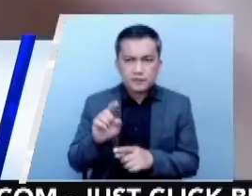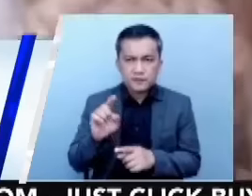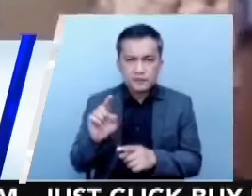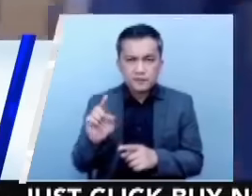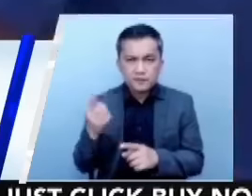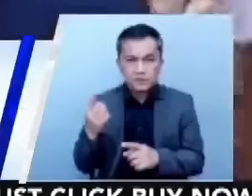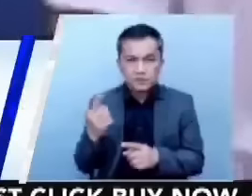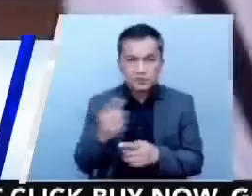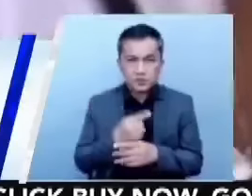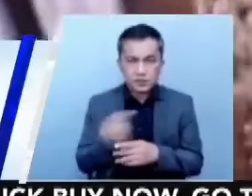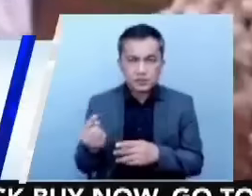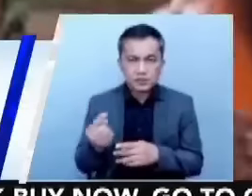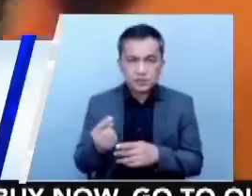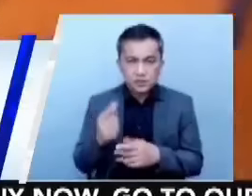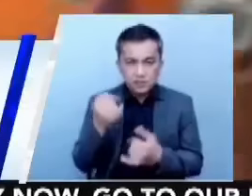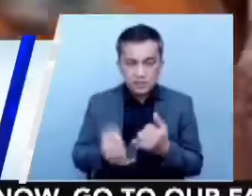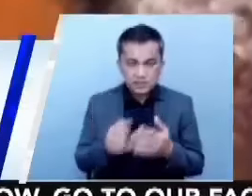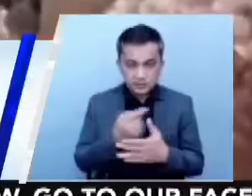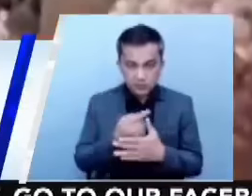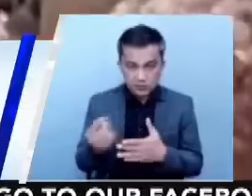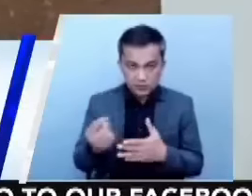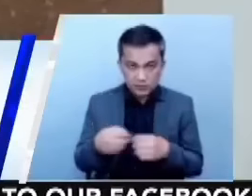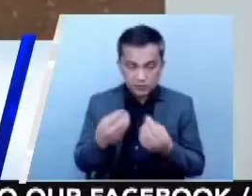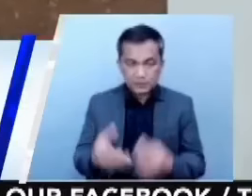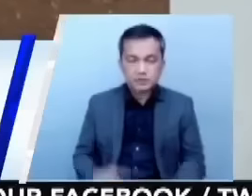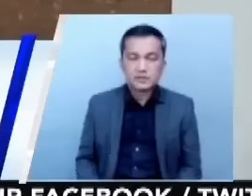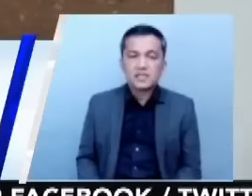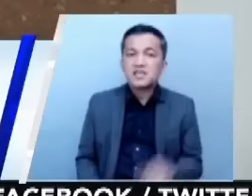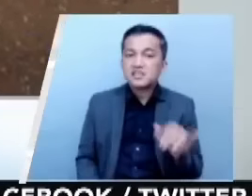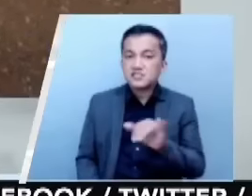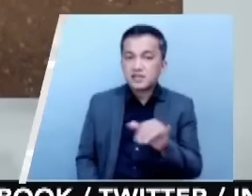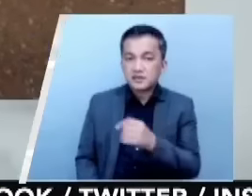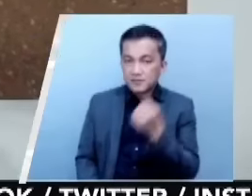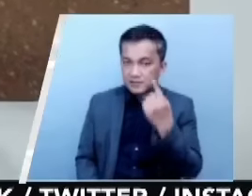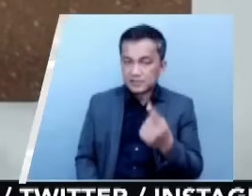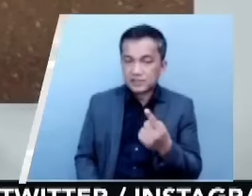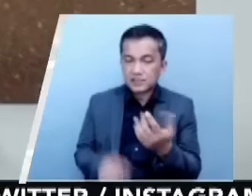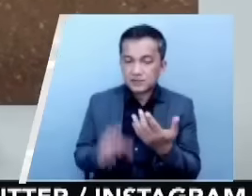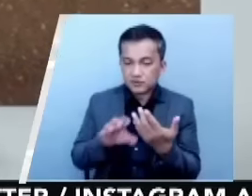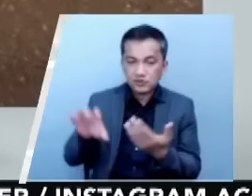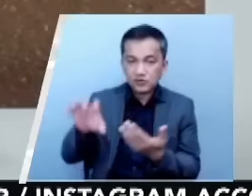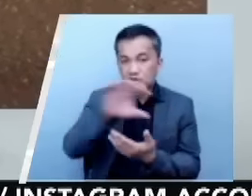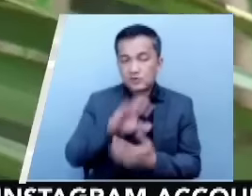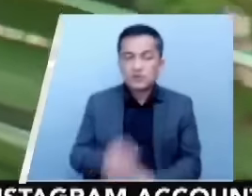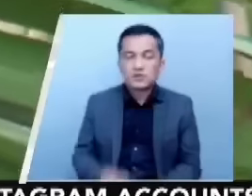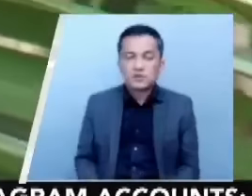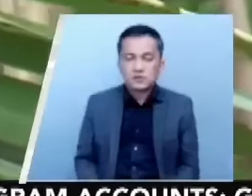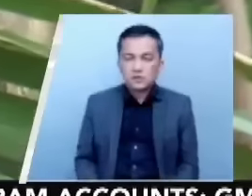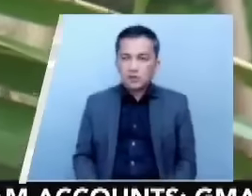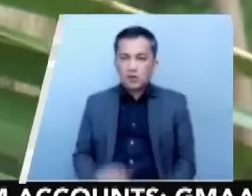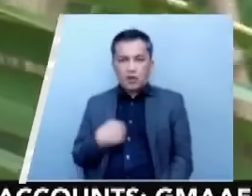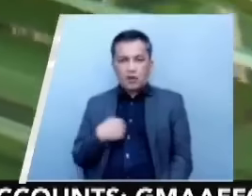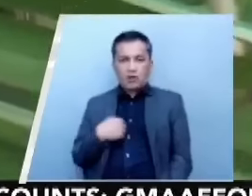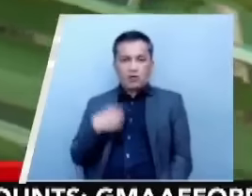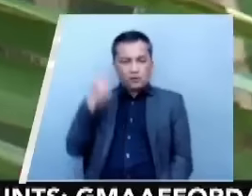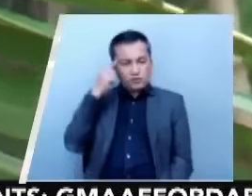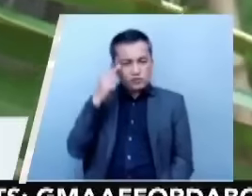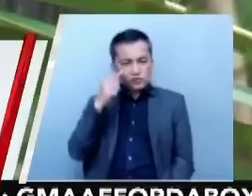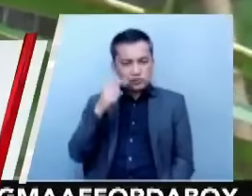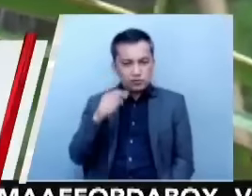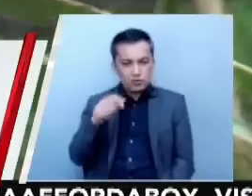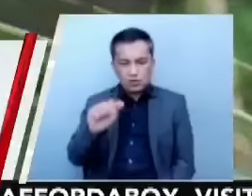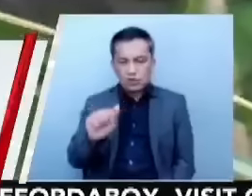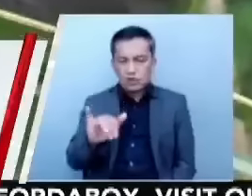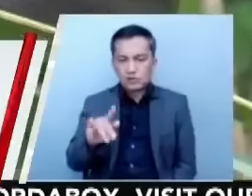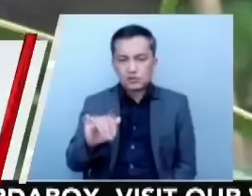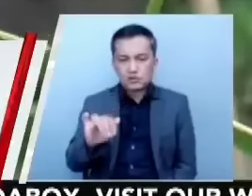ibibigay. Yan din ang intindi ng ilang taga-Sorsogon. Akala ko po para sa ayuda, basta po pinalista lang po yung mga botante